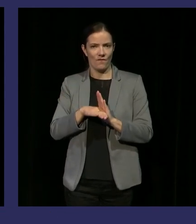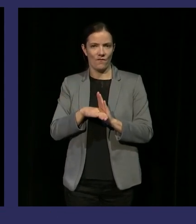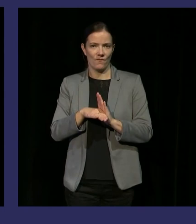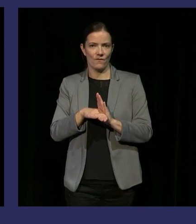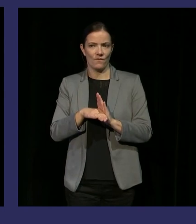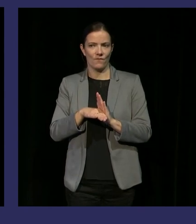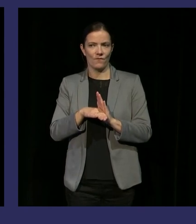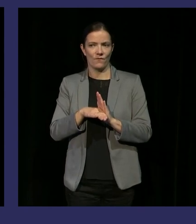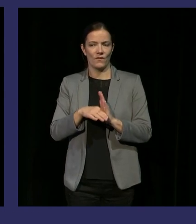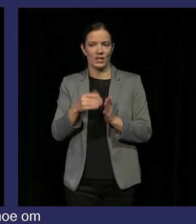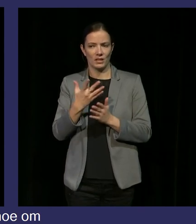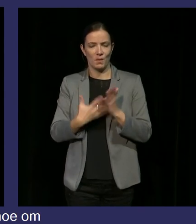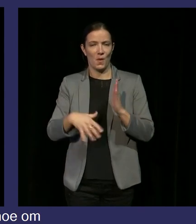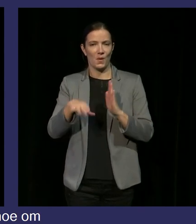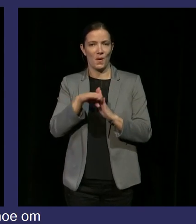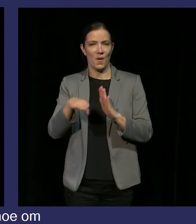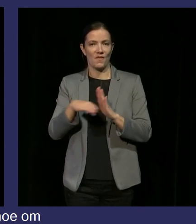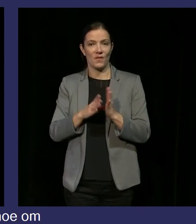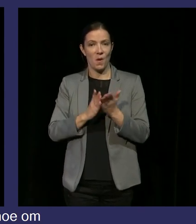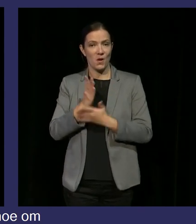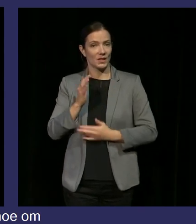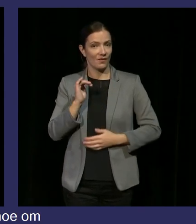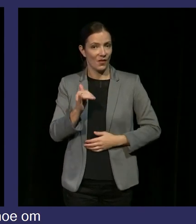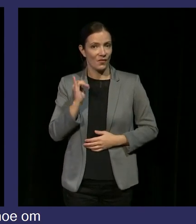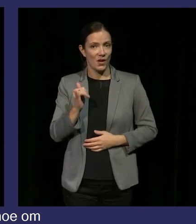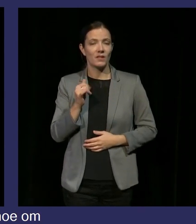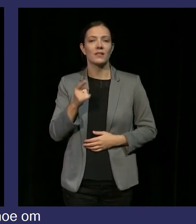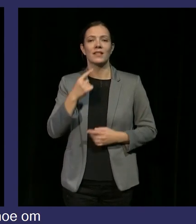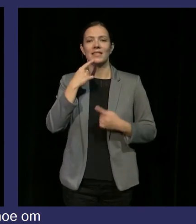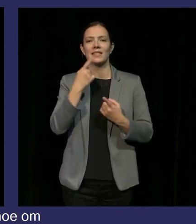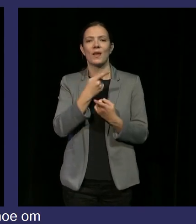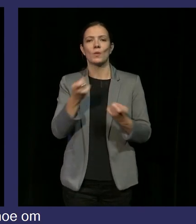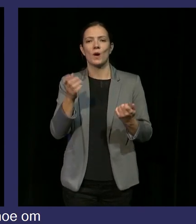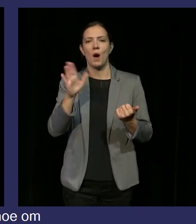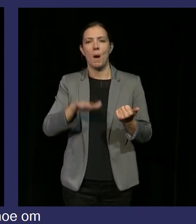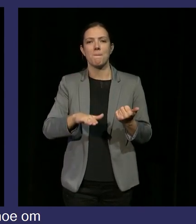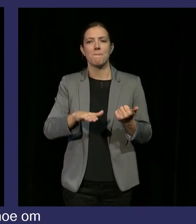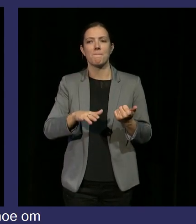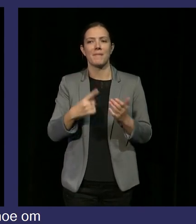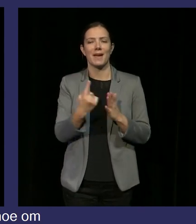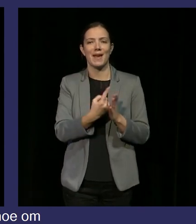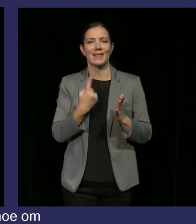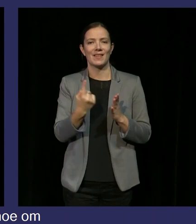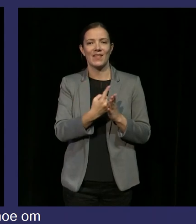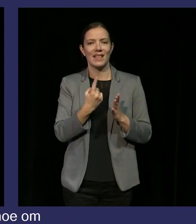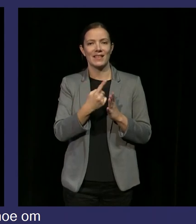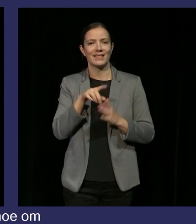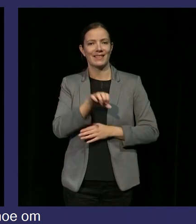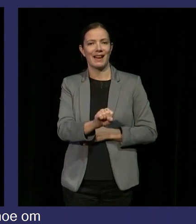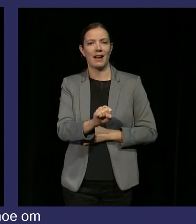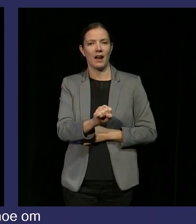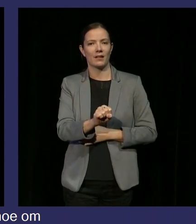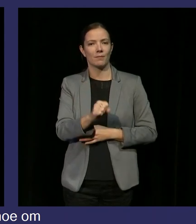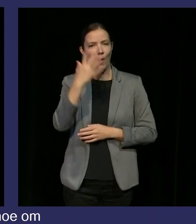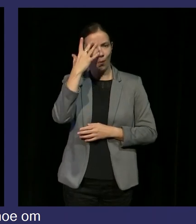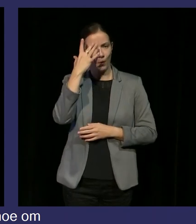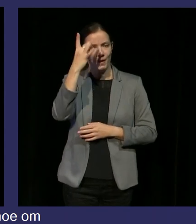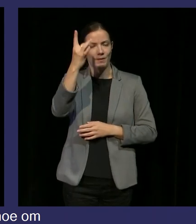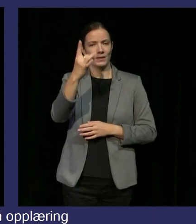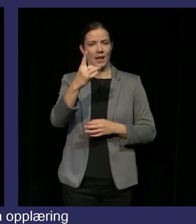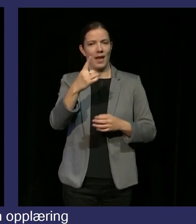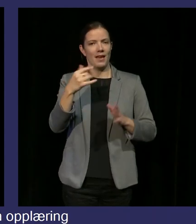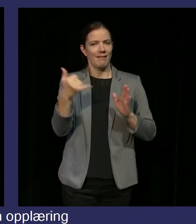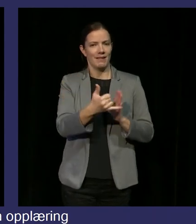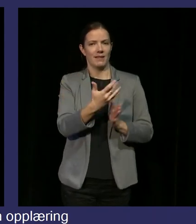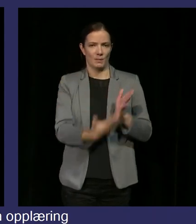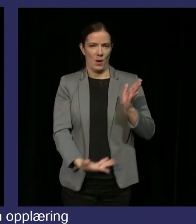en veldig viktig språklov. Da. Og grunnen til det at den sier noe om individets tilgang til kompetanse